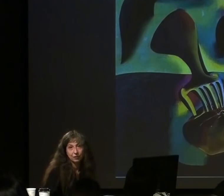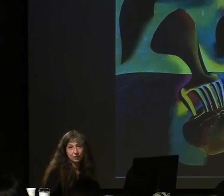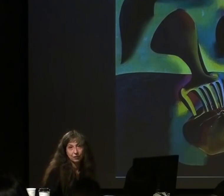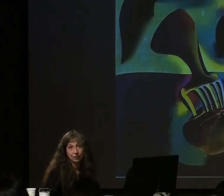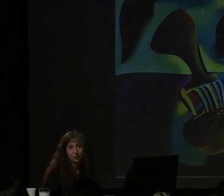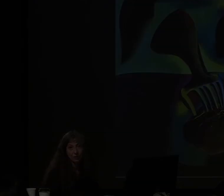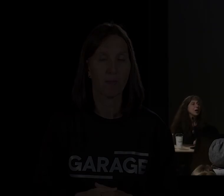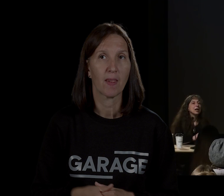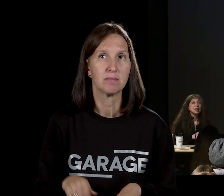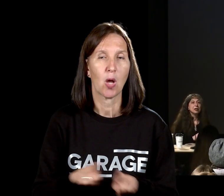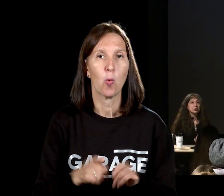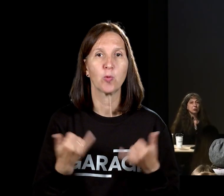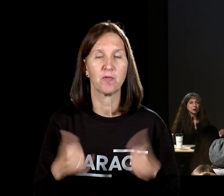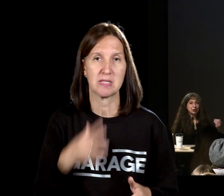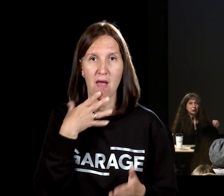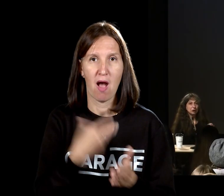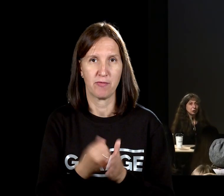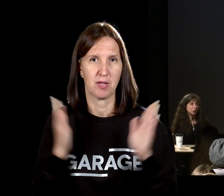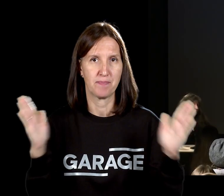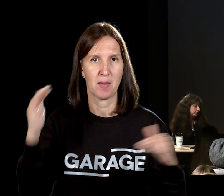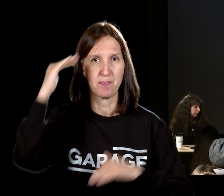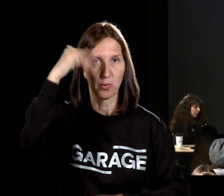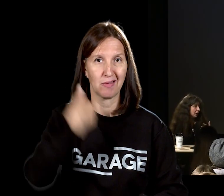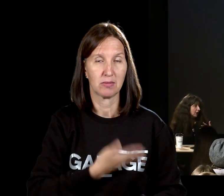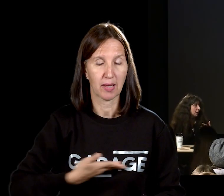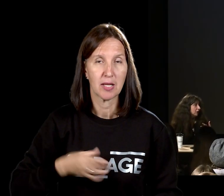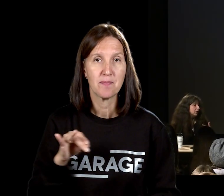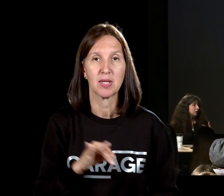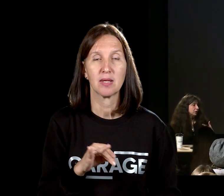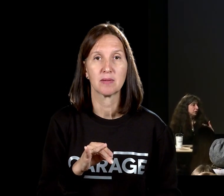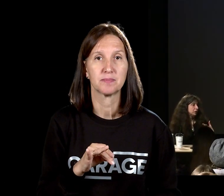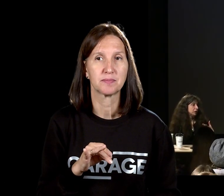сновидения. И самое его